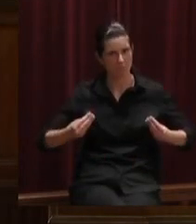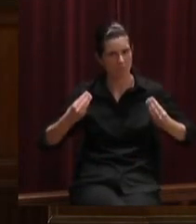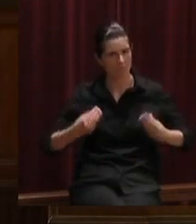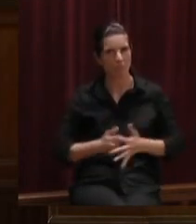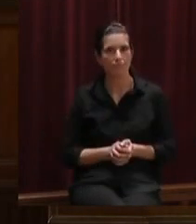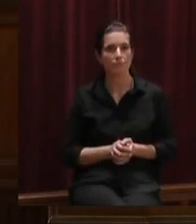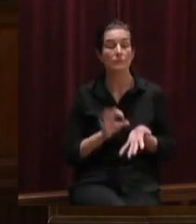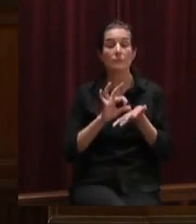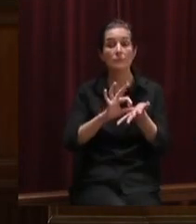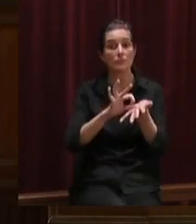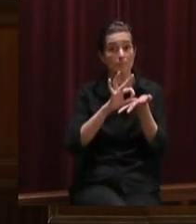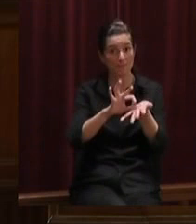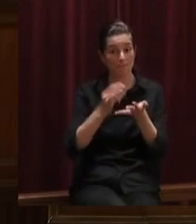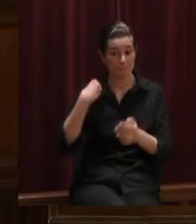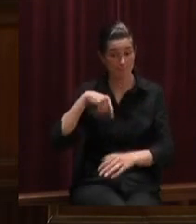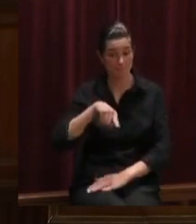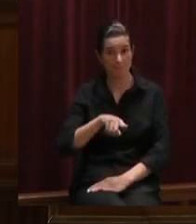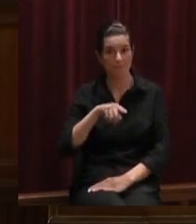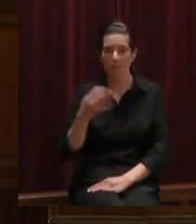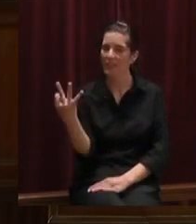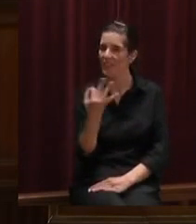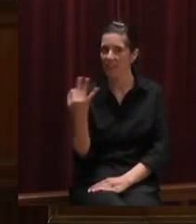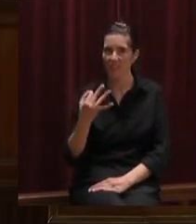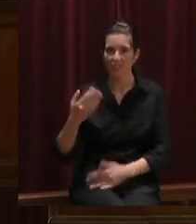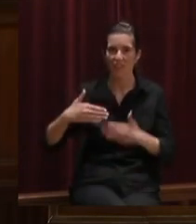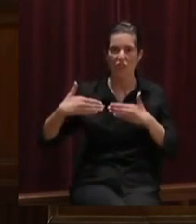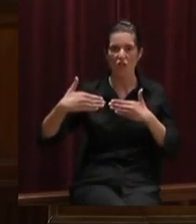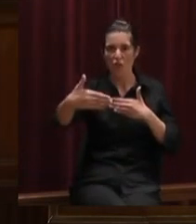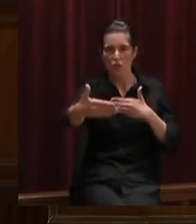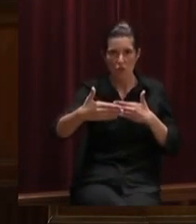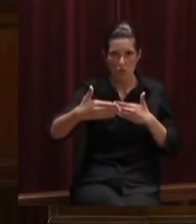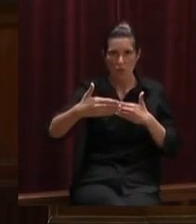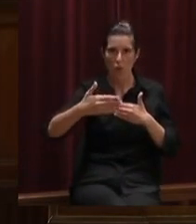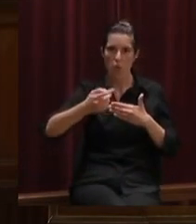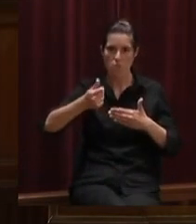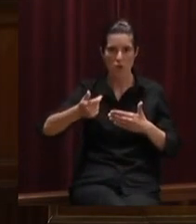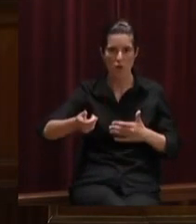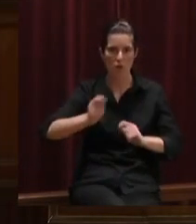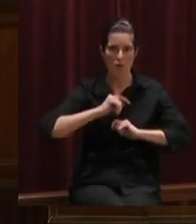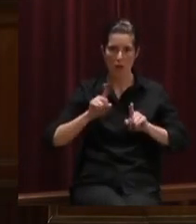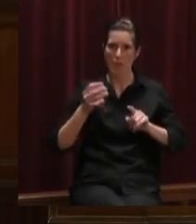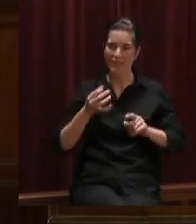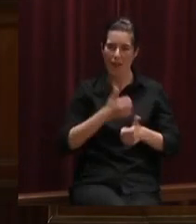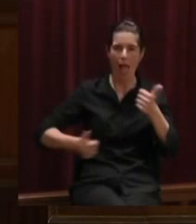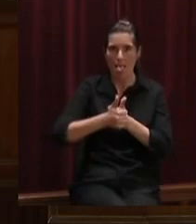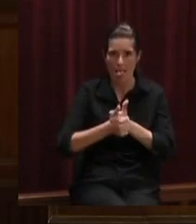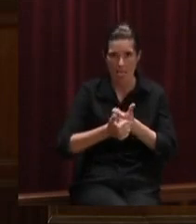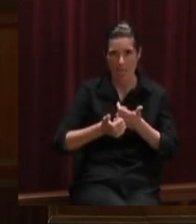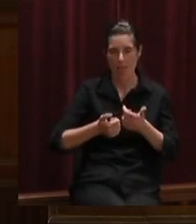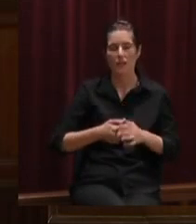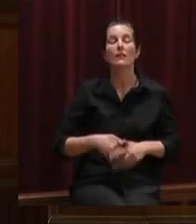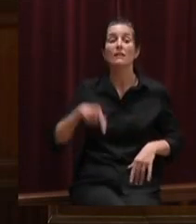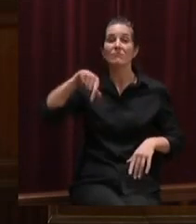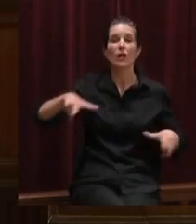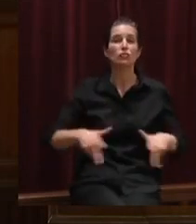serveis que, per descomptat, han d'estar preparats per un futur que ens exigeix anticipació. Aquesta societat també es fa major.